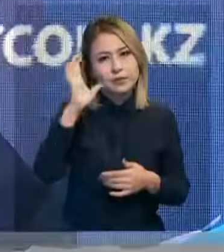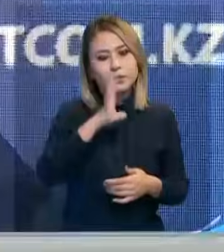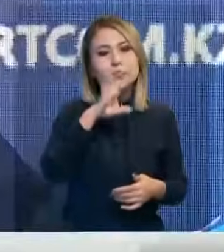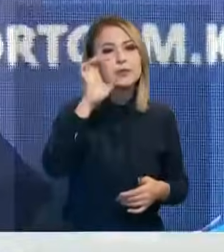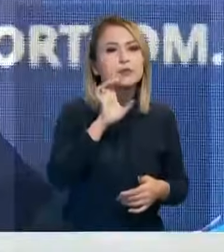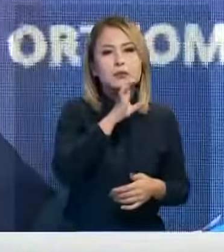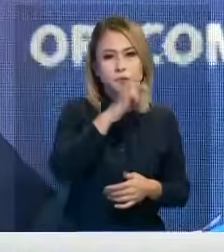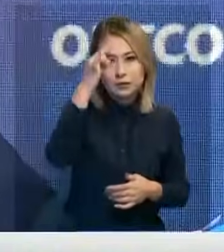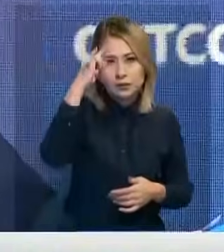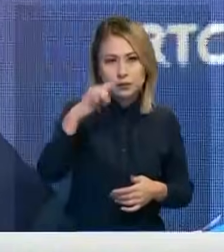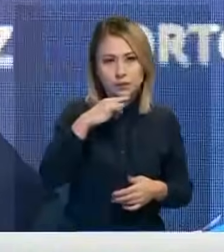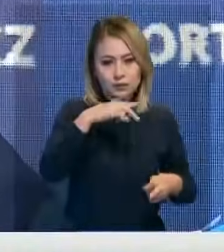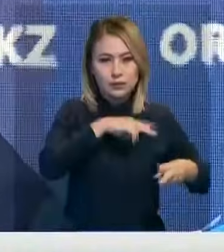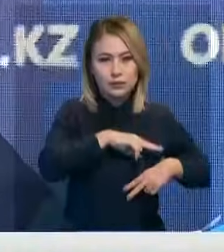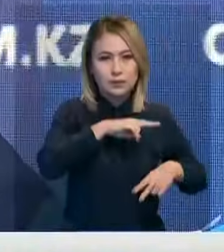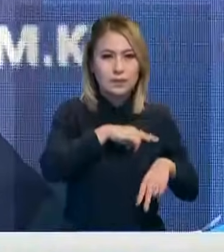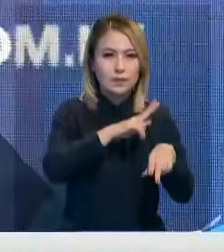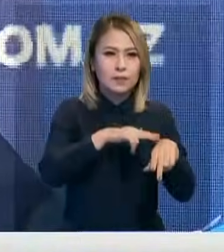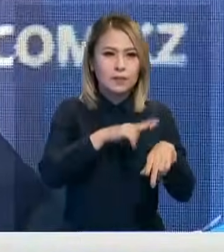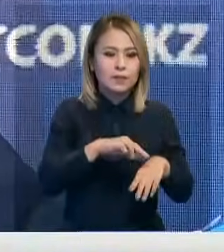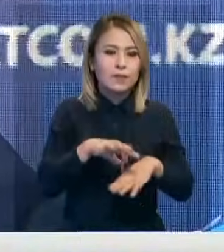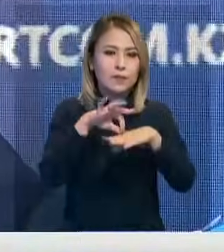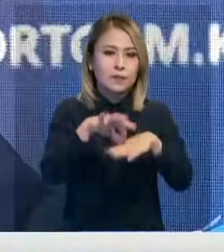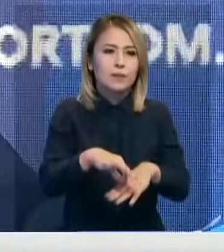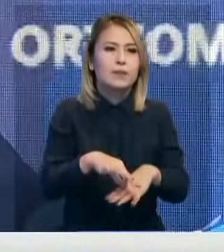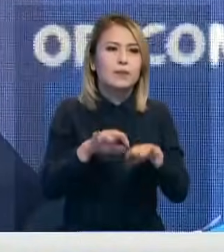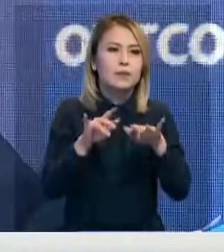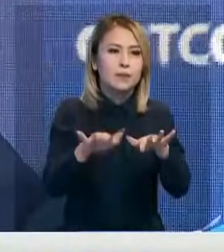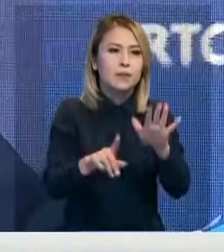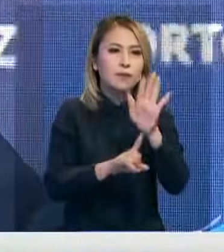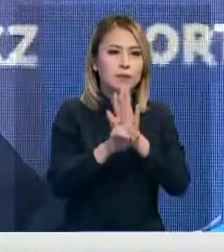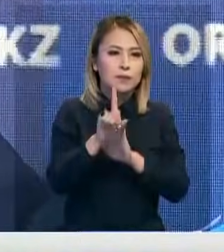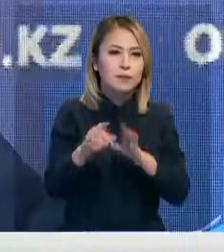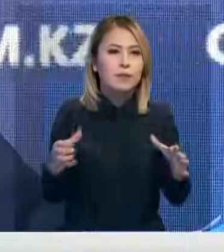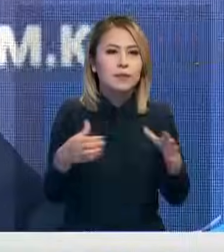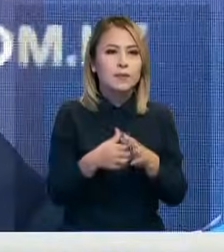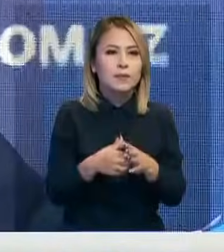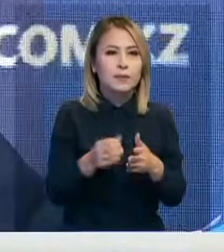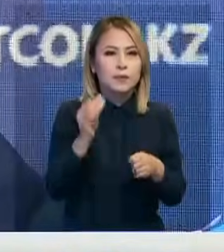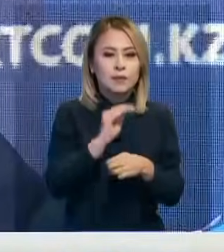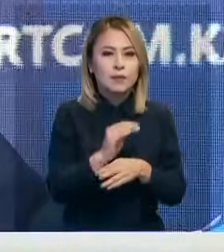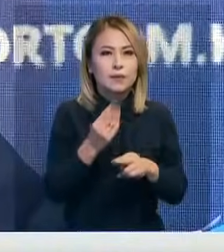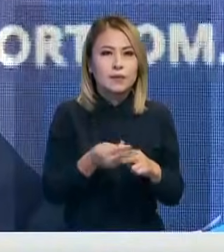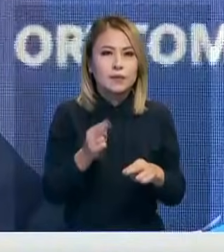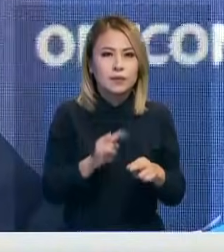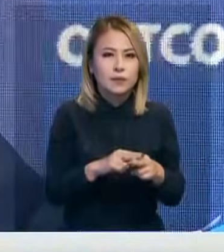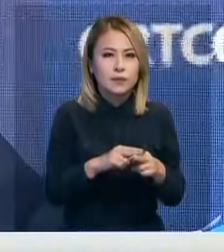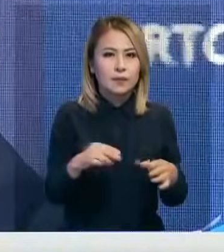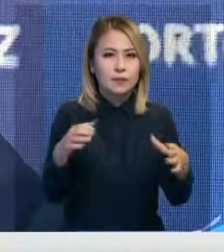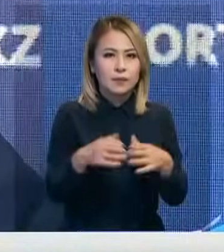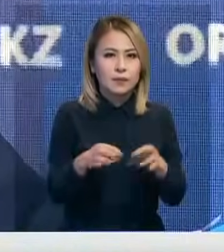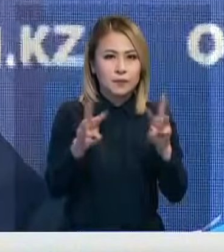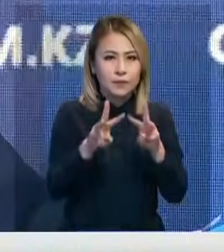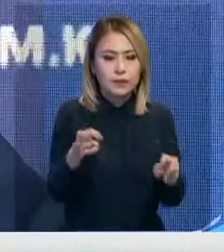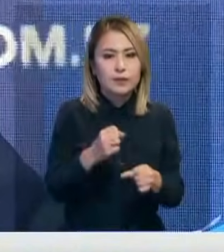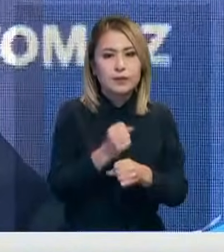Қазақстан облысындағы еңбек инспекциясымен байланысқа шығып, істі қайта қарау жөнінде тапсырма бердік. Енді ол біздің министрлік